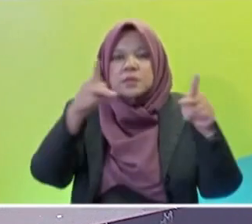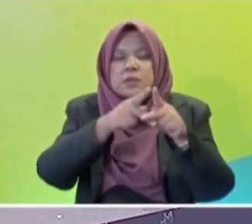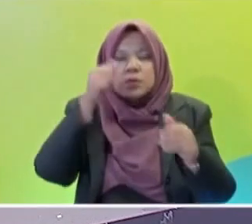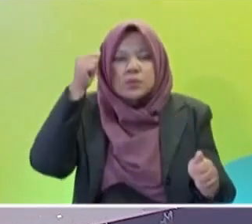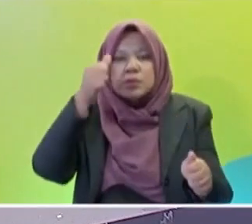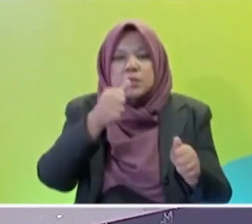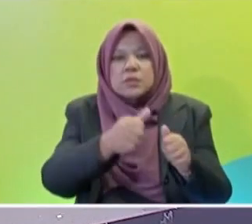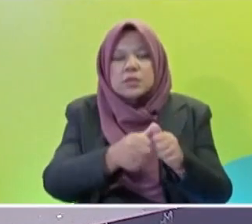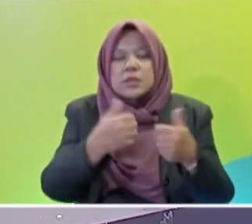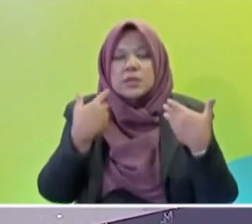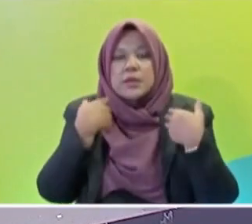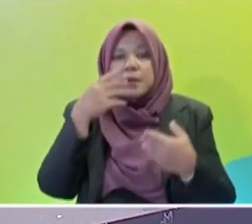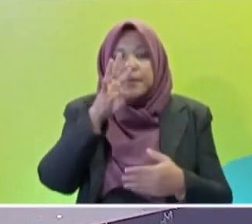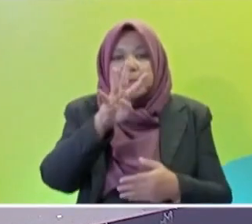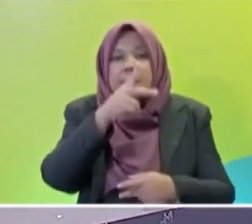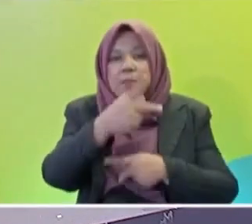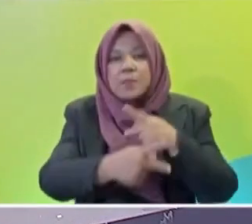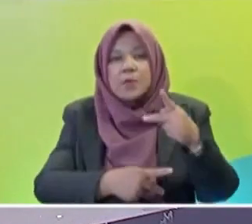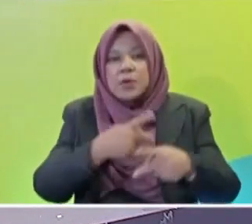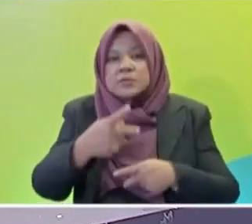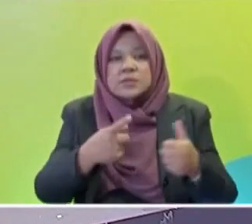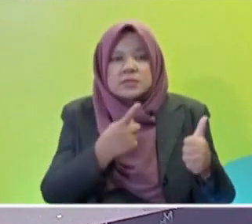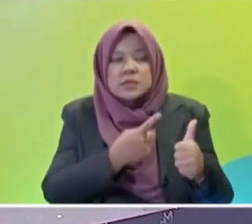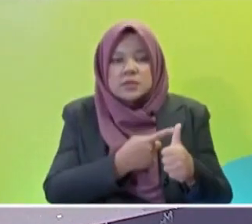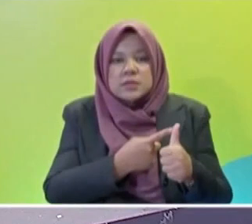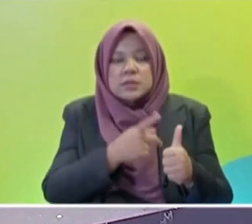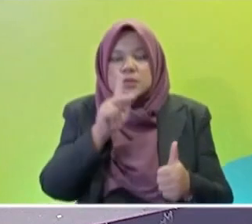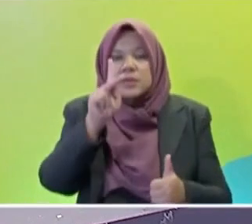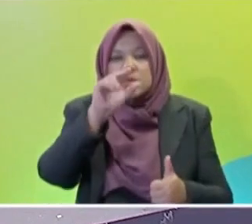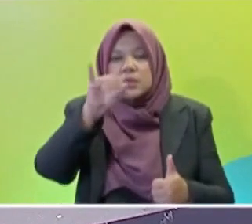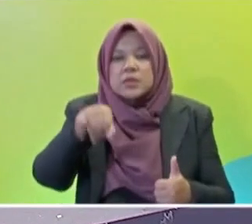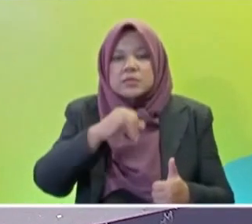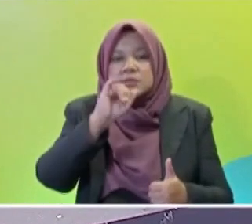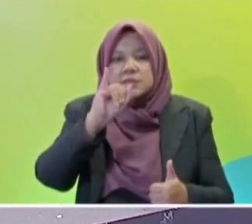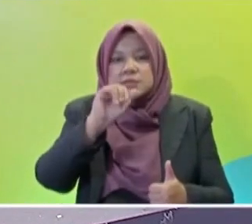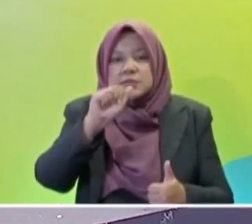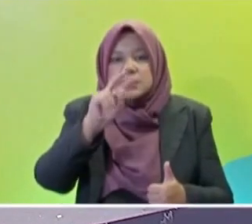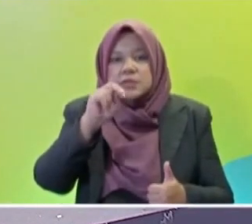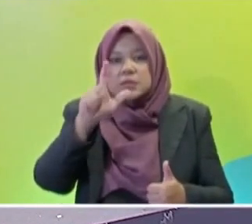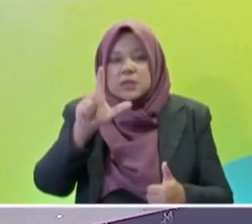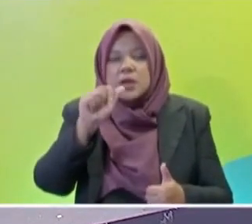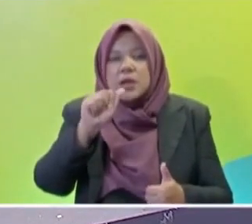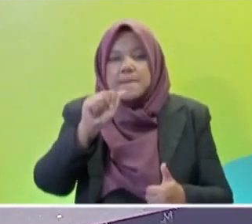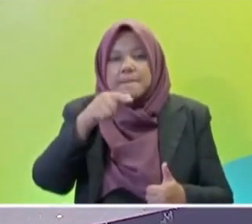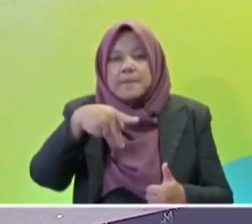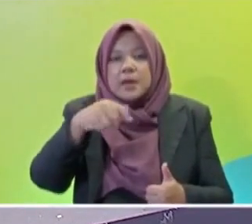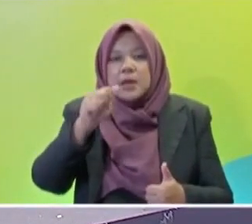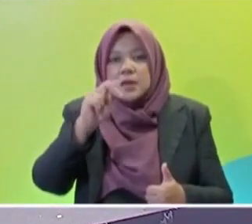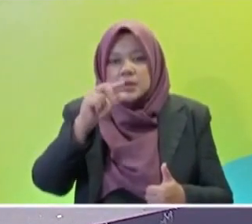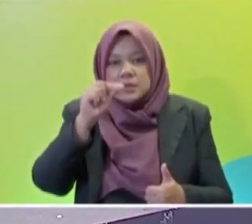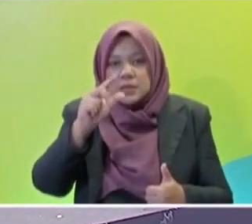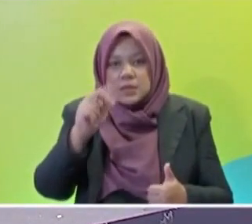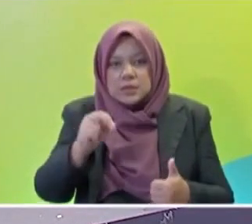empat proses yang perlu dilalui yang pertama ialah kajian lapangan Oke Kemudian yang kedua ialah